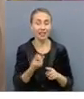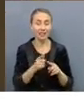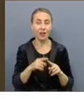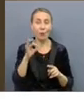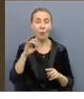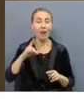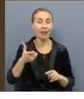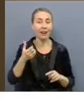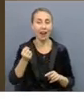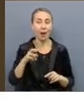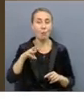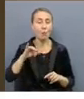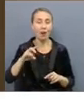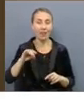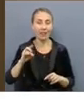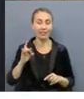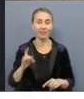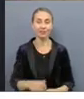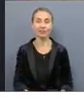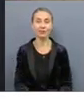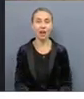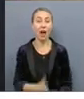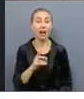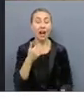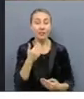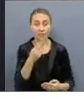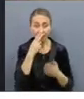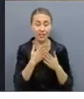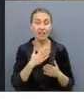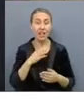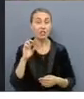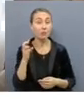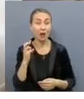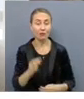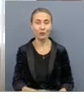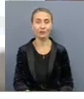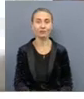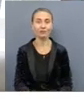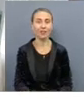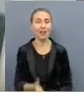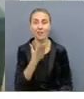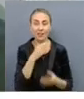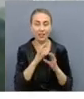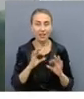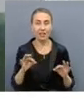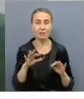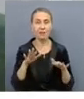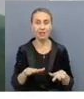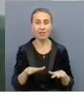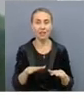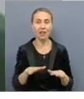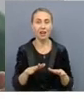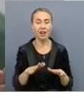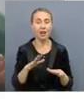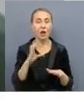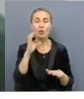Мудер. Здравствуйте, Оля. Как вы видели наши Бурабаи? Великолепное место, сосны, запах